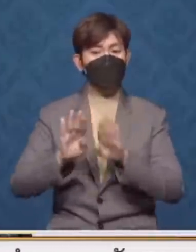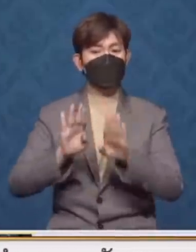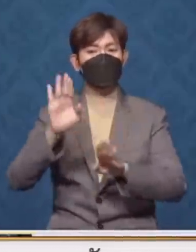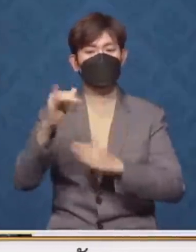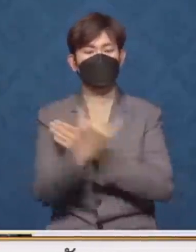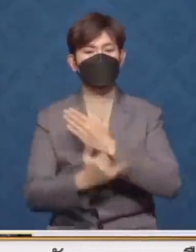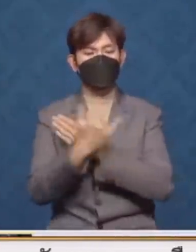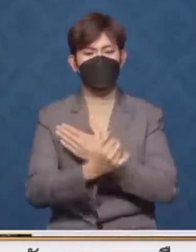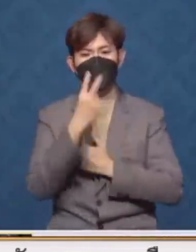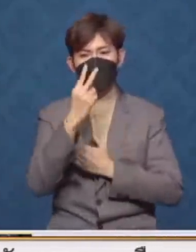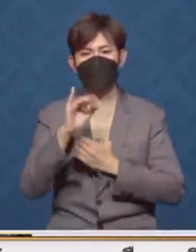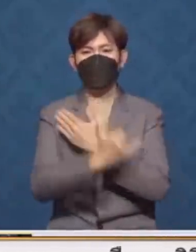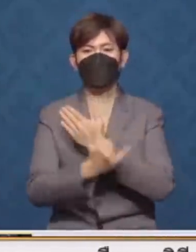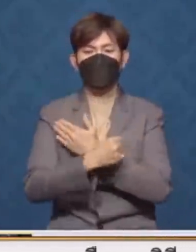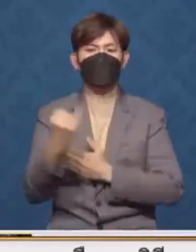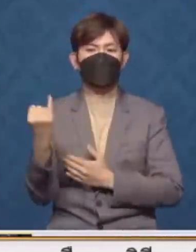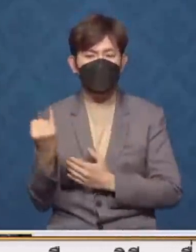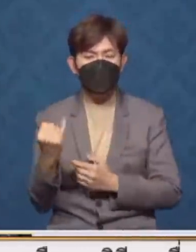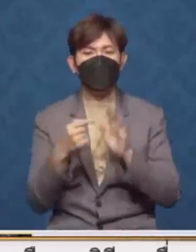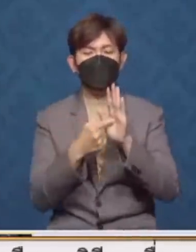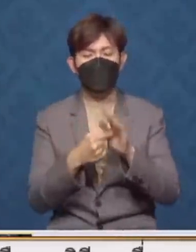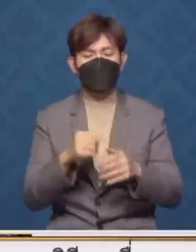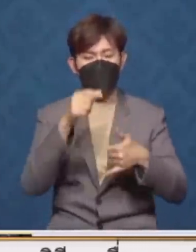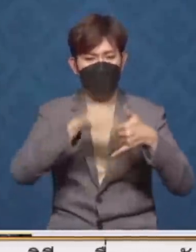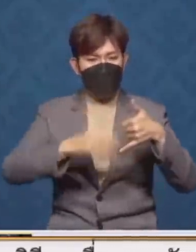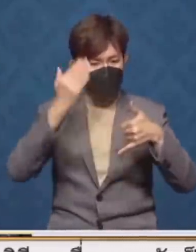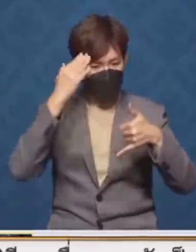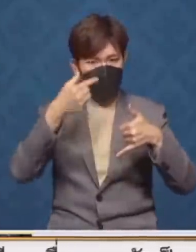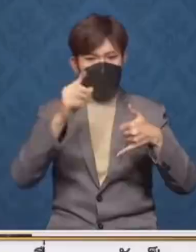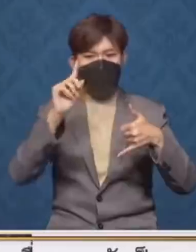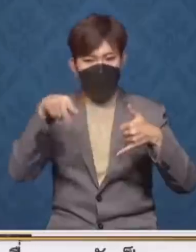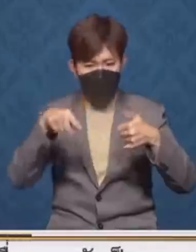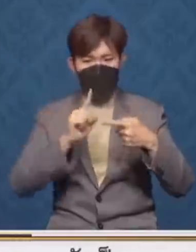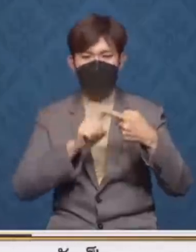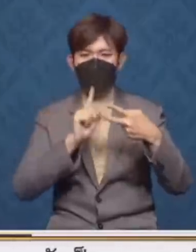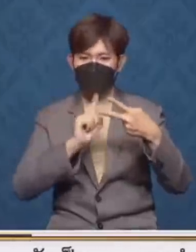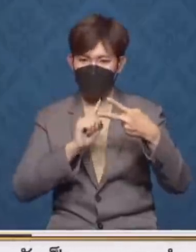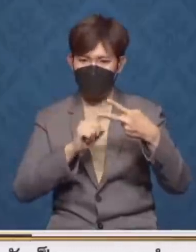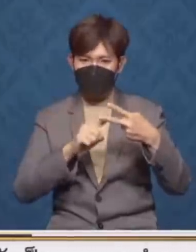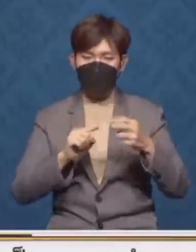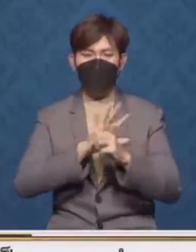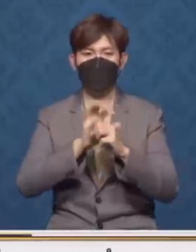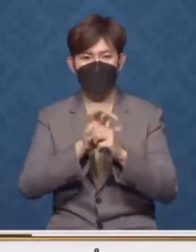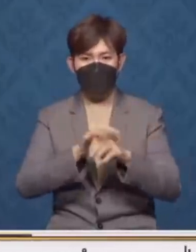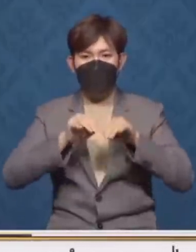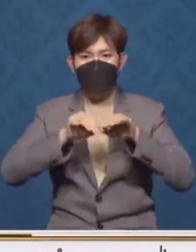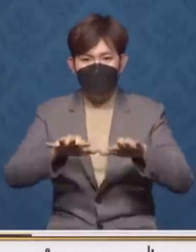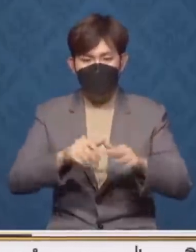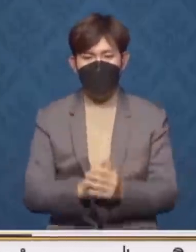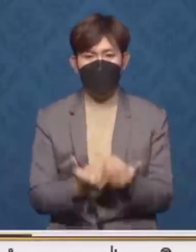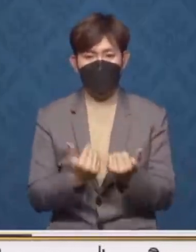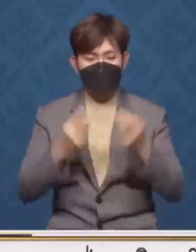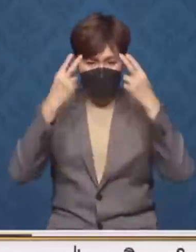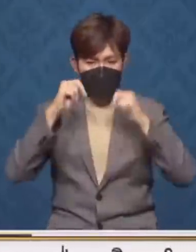ประเทศที่แย่กว่าตลอดทั้งๆของจีดีพีทั้งในแง่ของสำนักงานโควิชสรุปแล้วค่ะภายใต้การบริหารประเทศของผลิตประยุทธ์